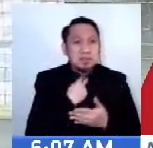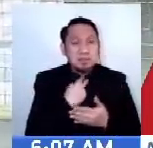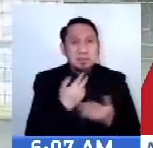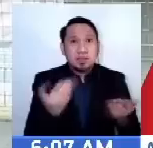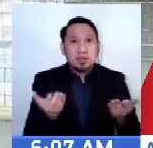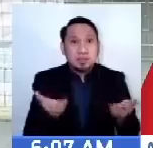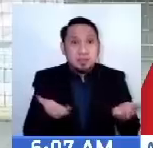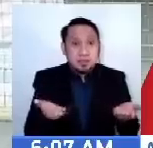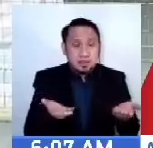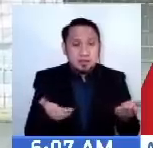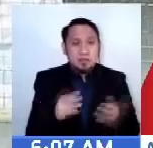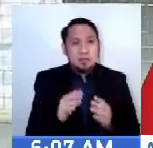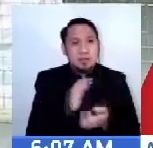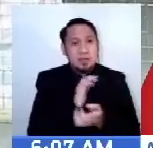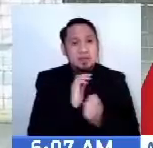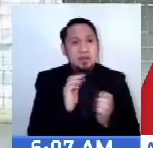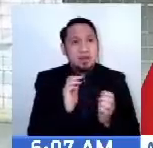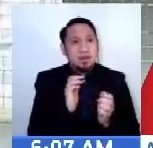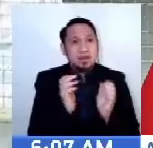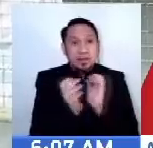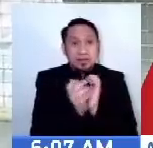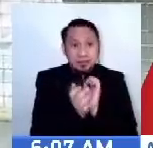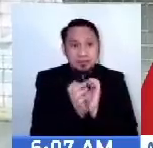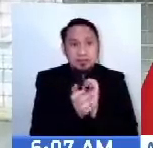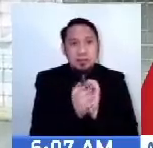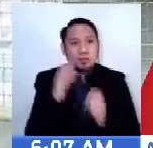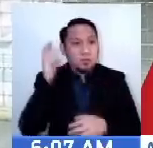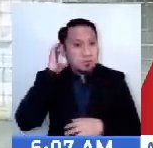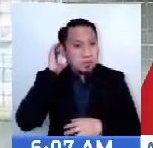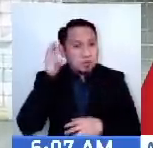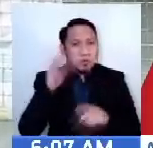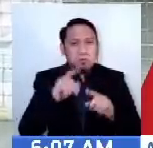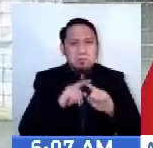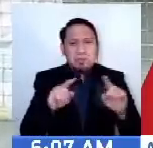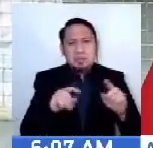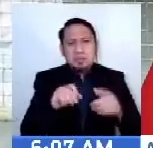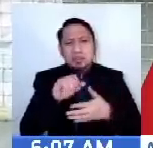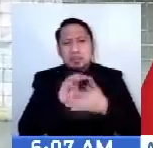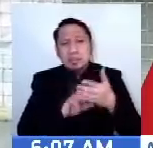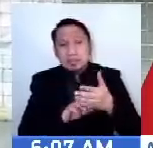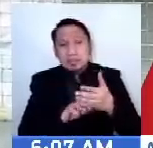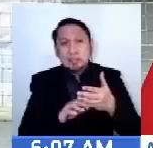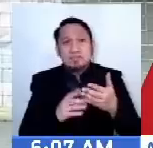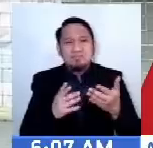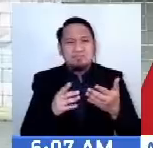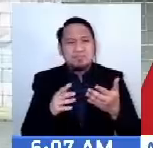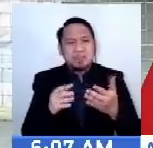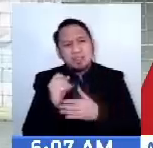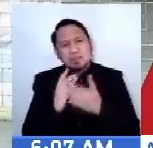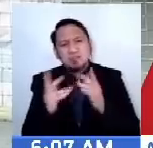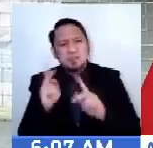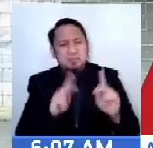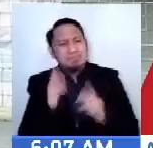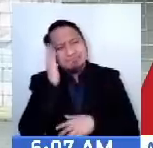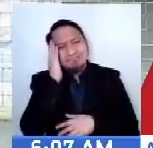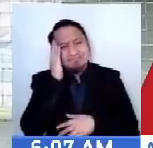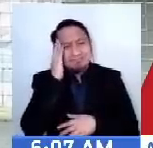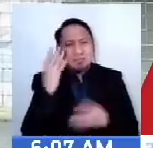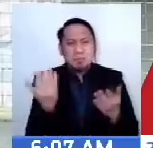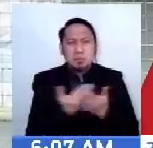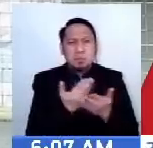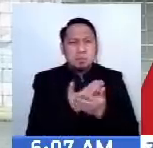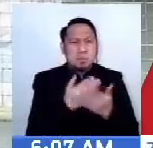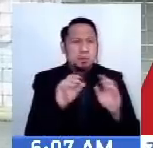ng EDSA Cubao ngayong umaga, pero nababasa na rin naman yan. Yung iba, alam naman daw nila yung bagong sistema ngayon, lalo na sa